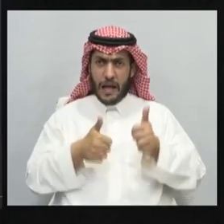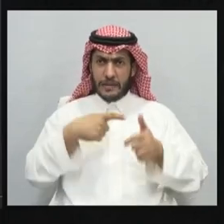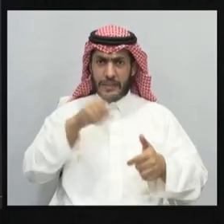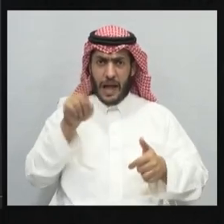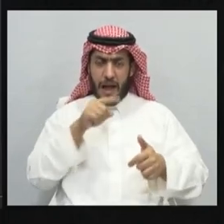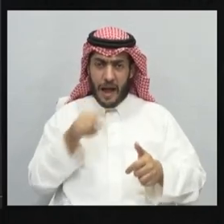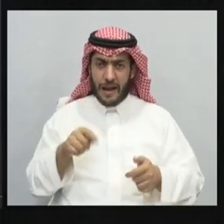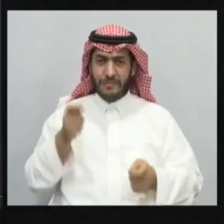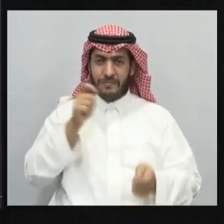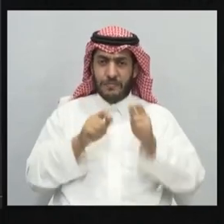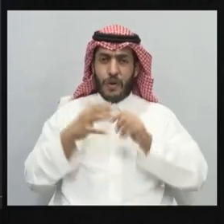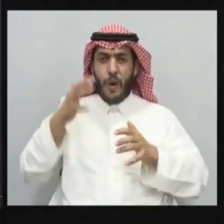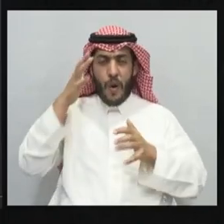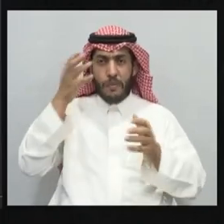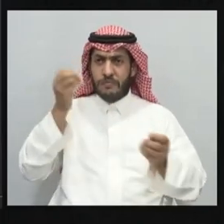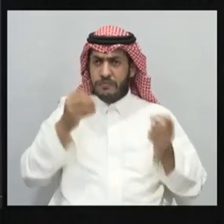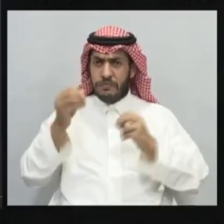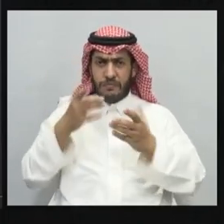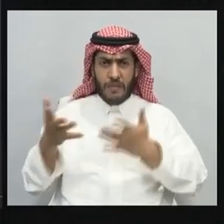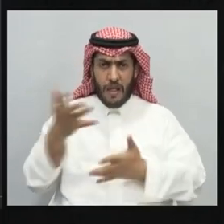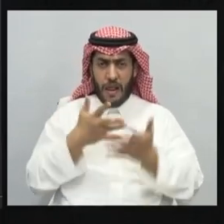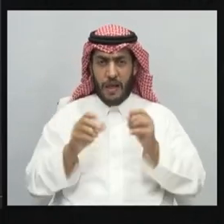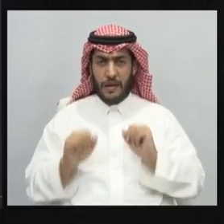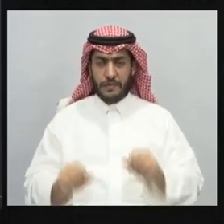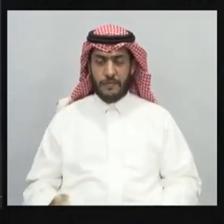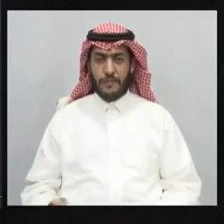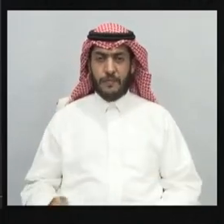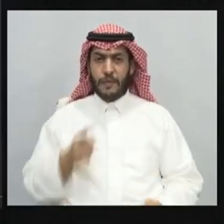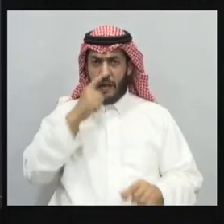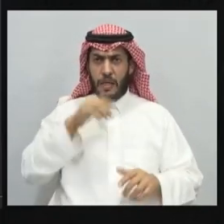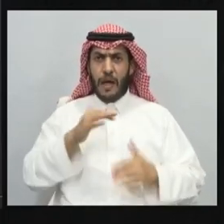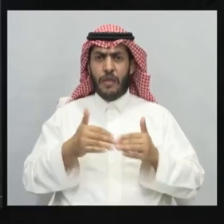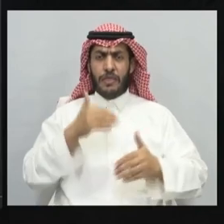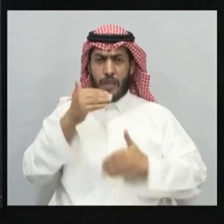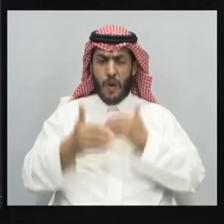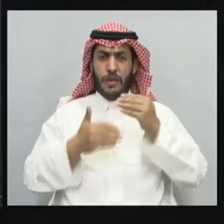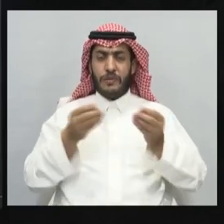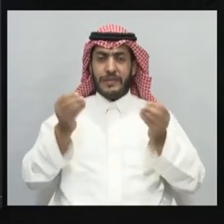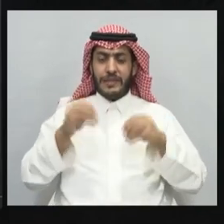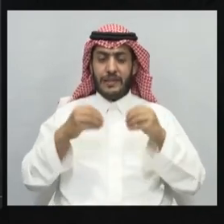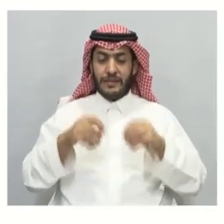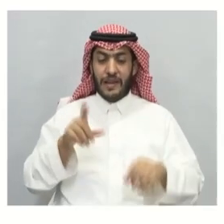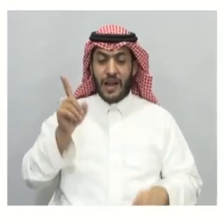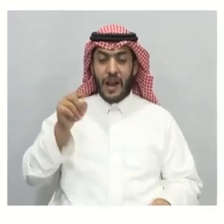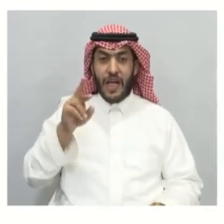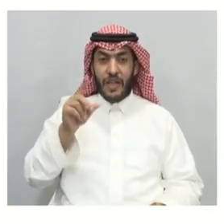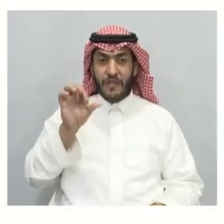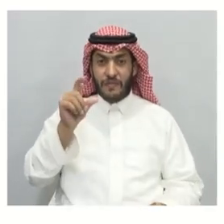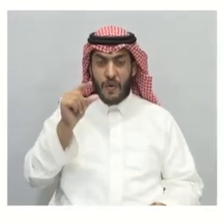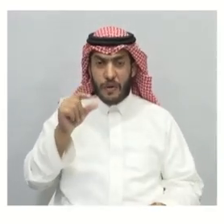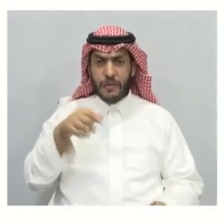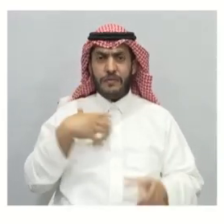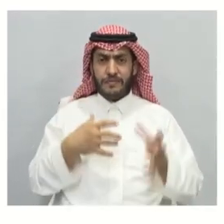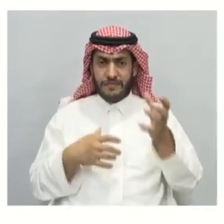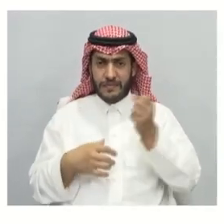صحيحه او غير صحيحه او يحاول انه ايش يسوي يحاول انه يطور منها بشكل كبير هنا رذ فورد ايش سوى